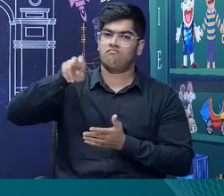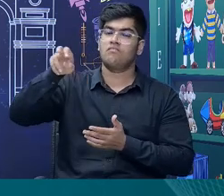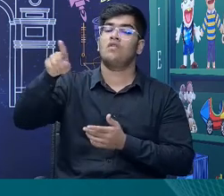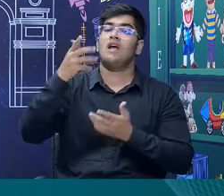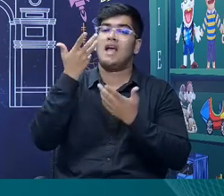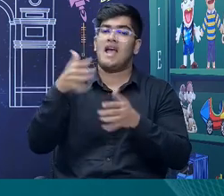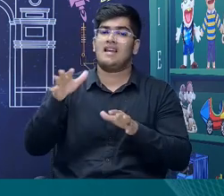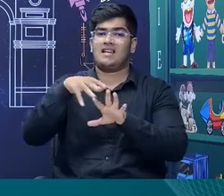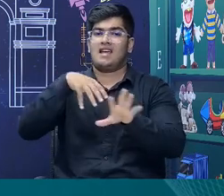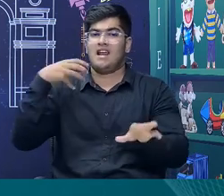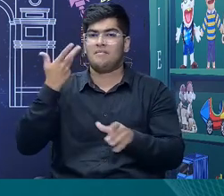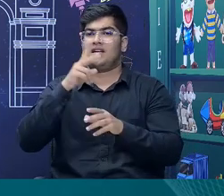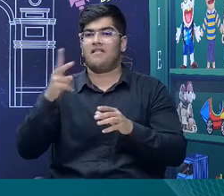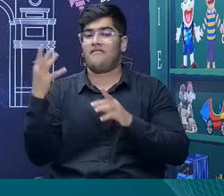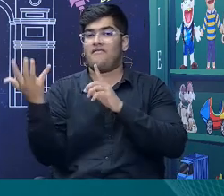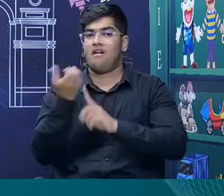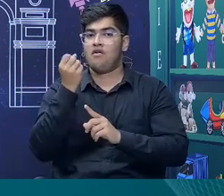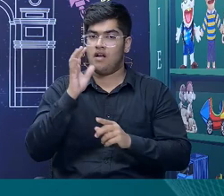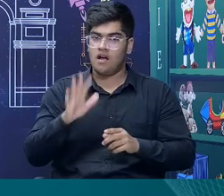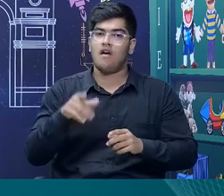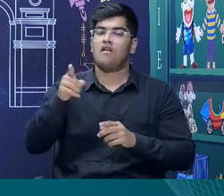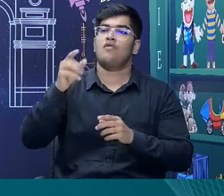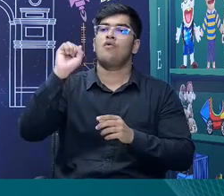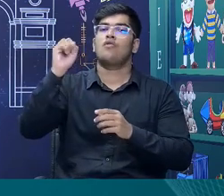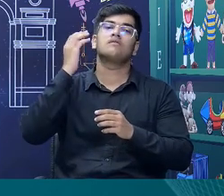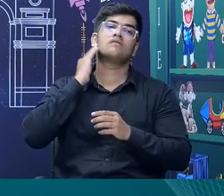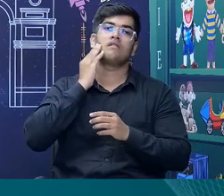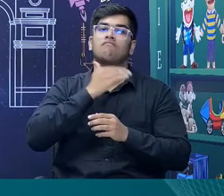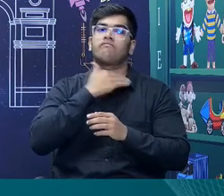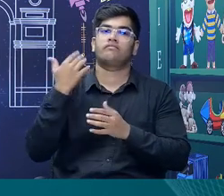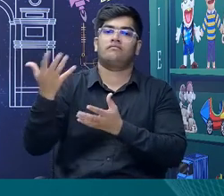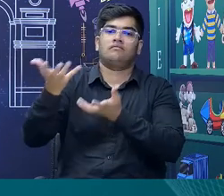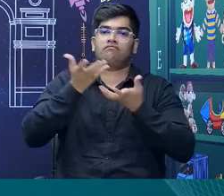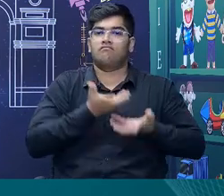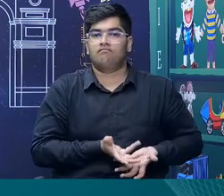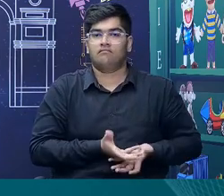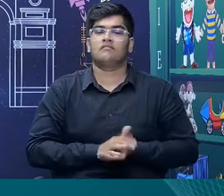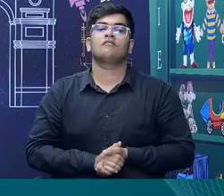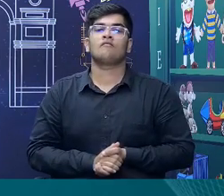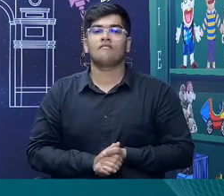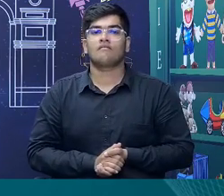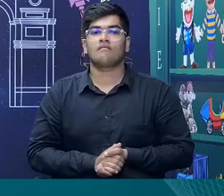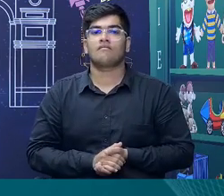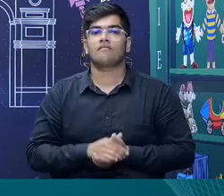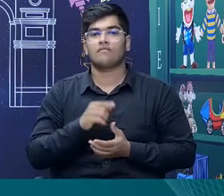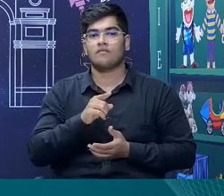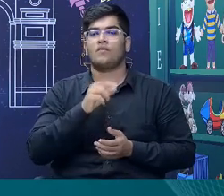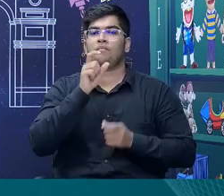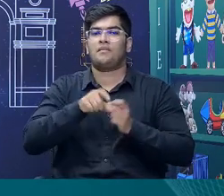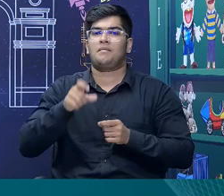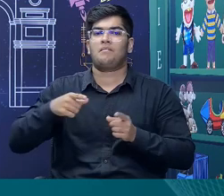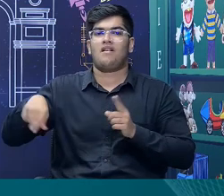प्राणी आपको पहले दिखता है उसका सर ले आई तो उनके गण जाते हैं